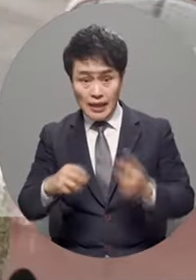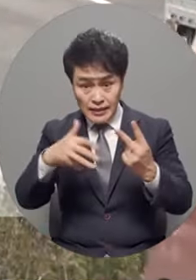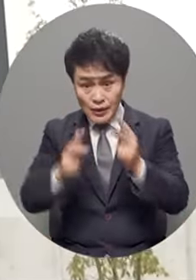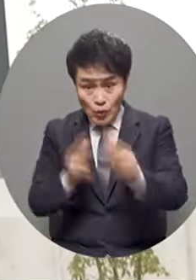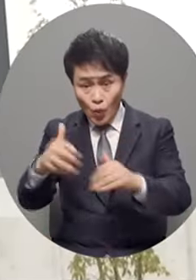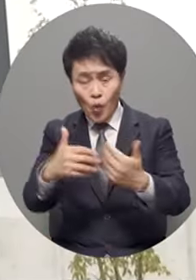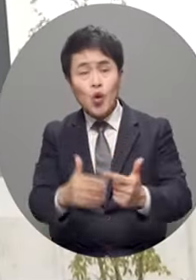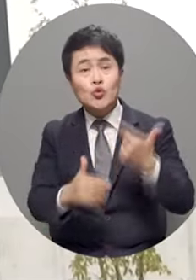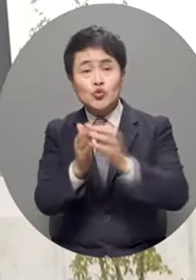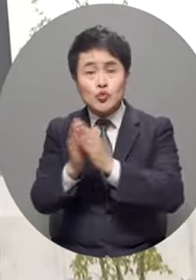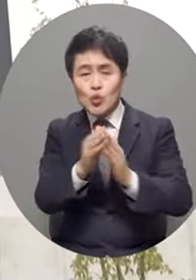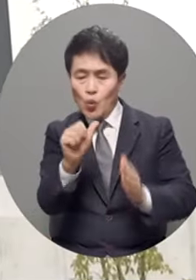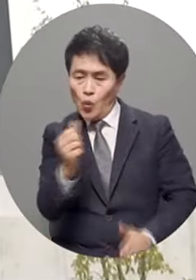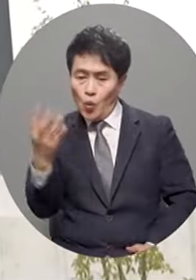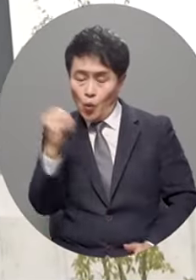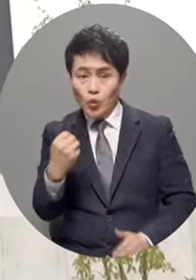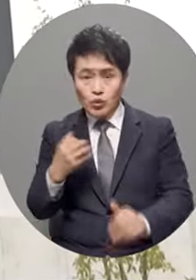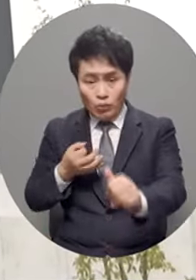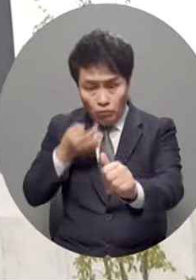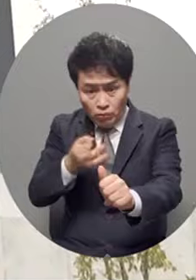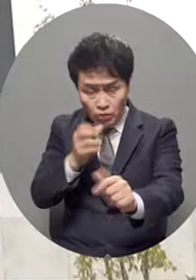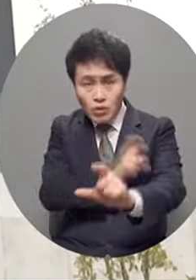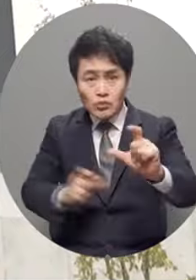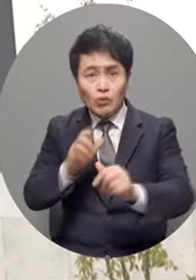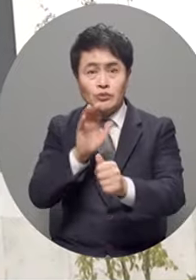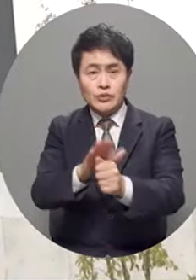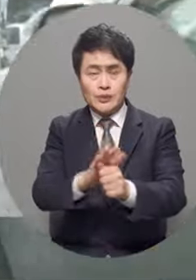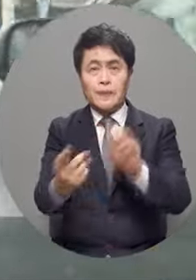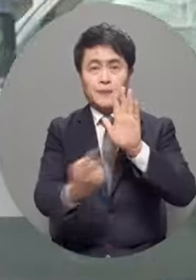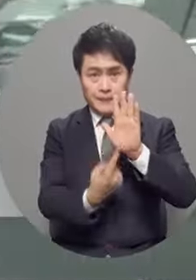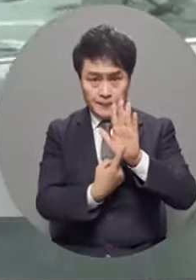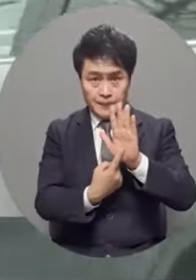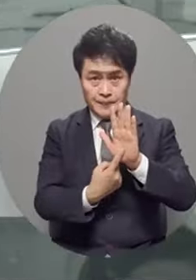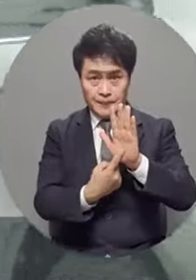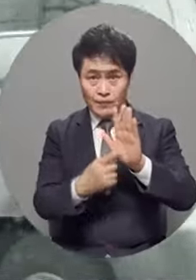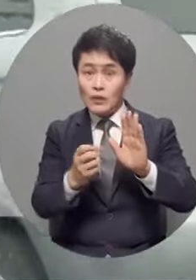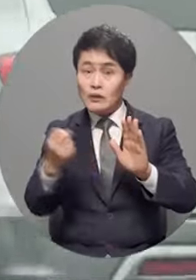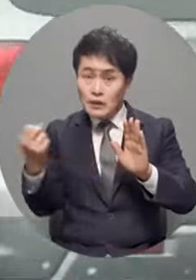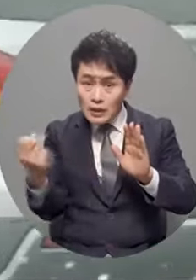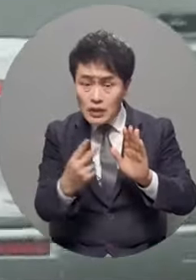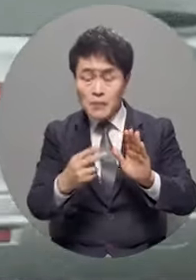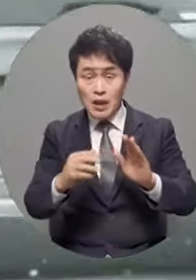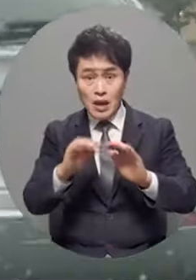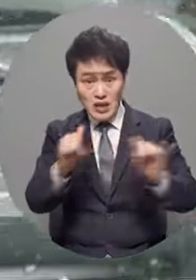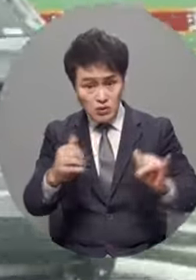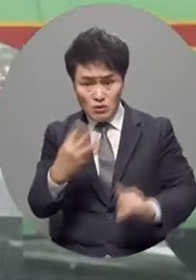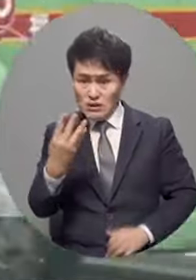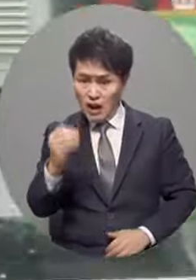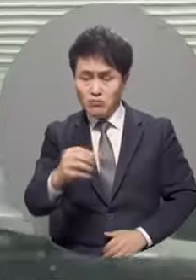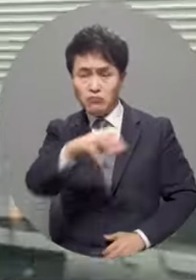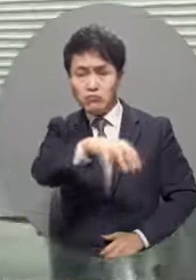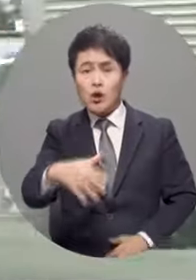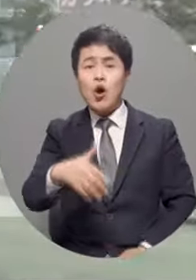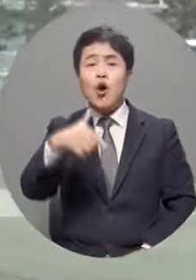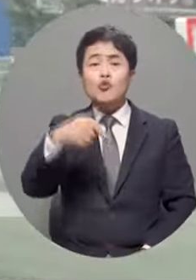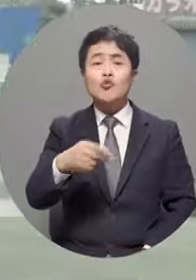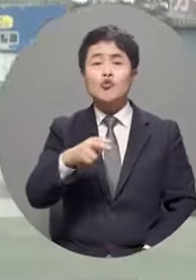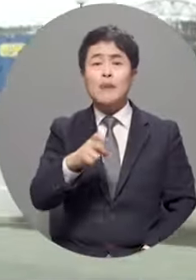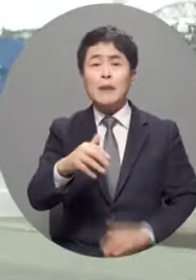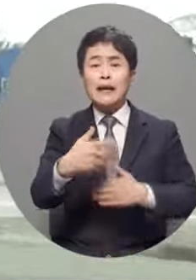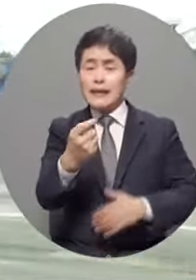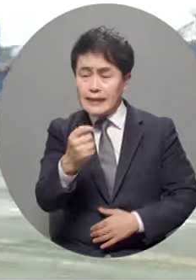6조 5천억 원의 보조금을 더 지원하겠다고 밝혔는데 덕분에 인구 4만 명에 불과한 구마모토현의